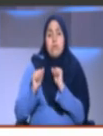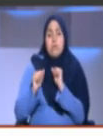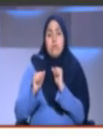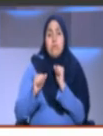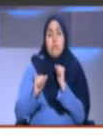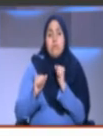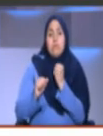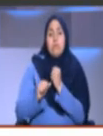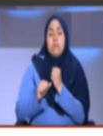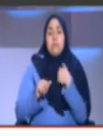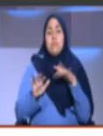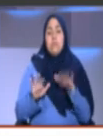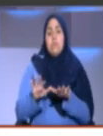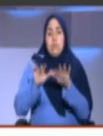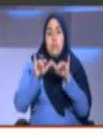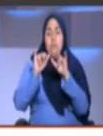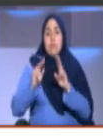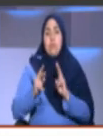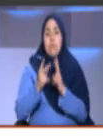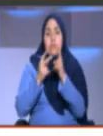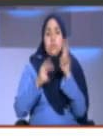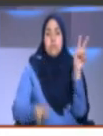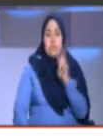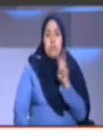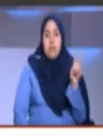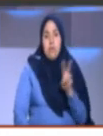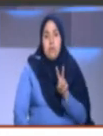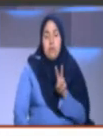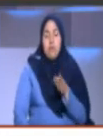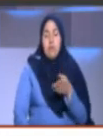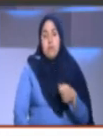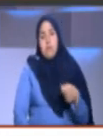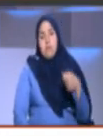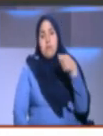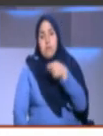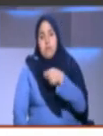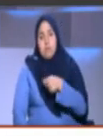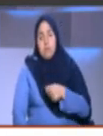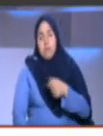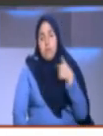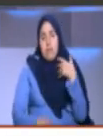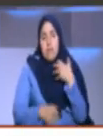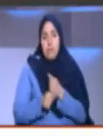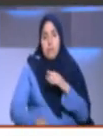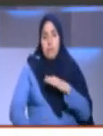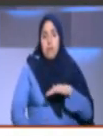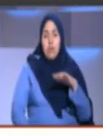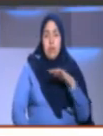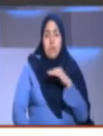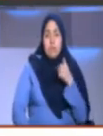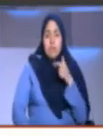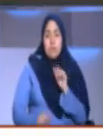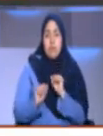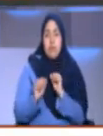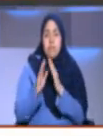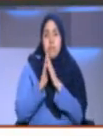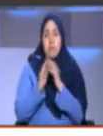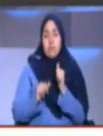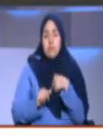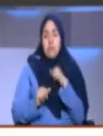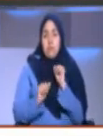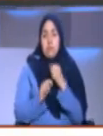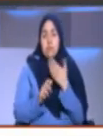سيناء، وبالتالي ضمن الأمن القومي الاستراتيجي لمصر. وهذا الحقيقة لنا أن نفخر أن